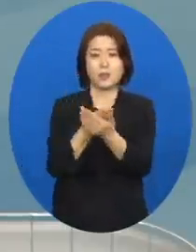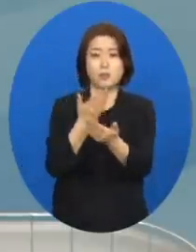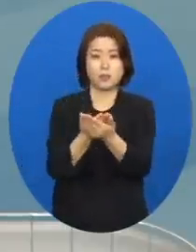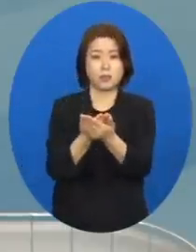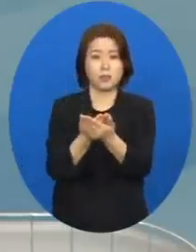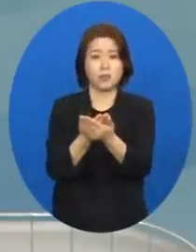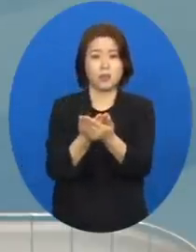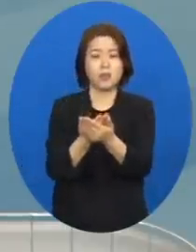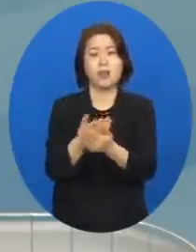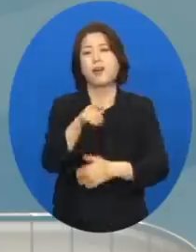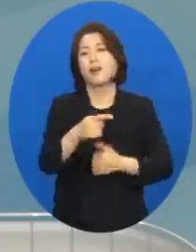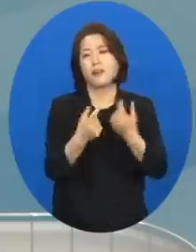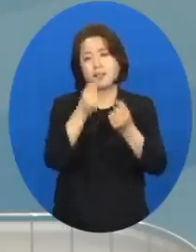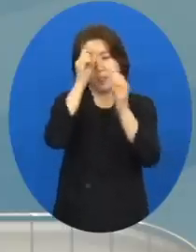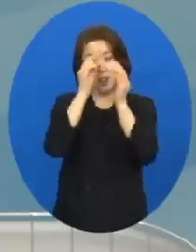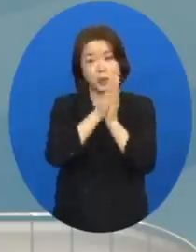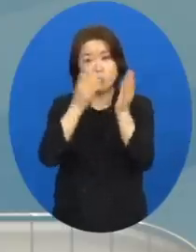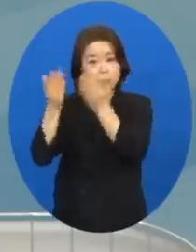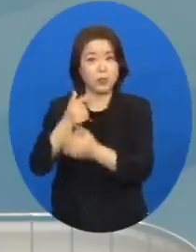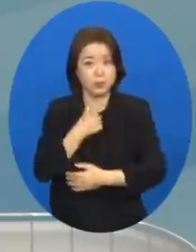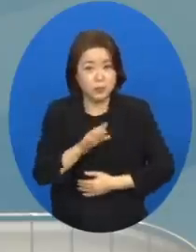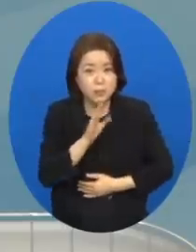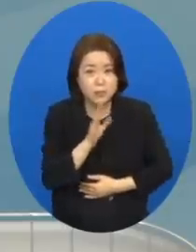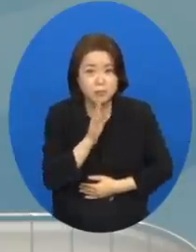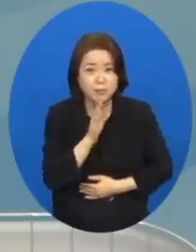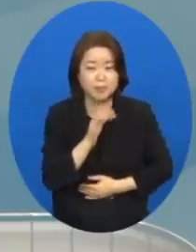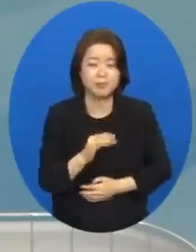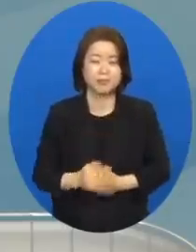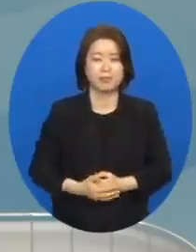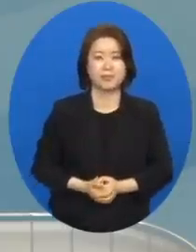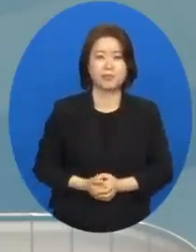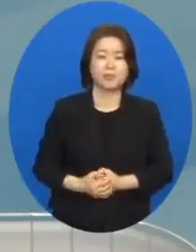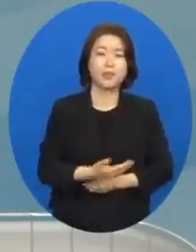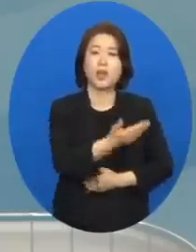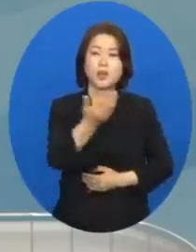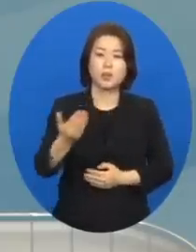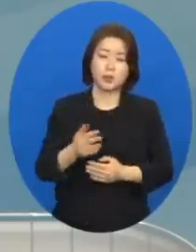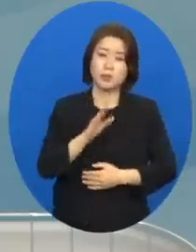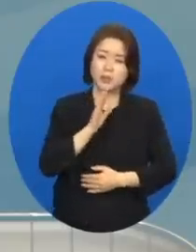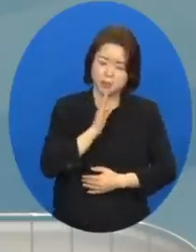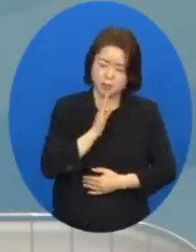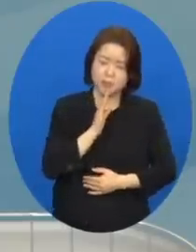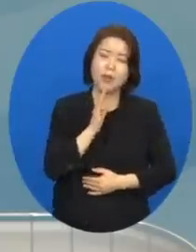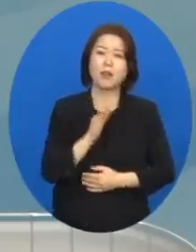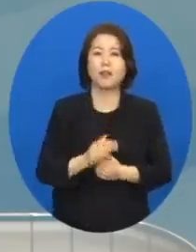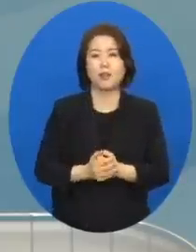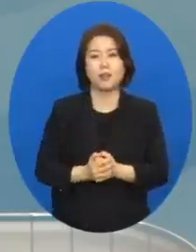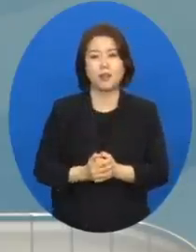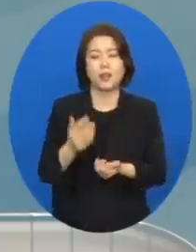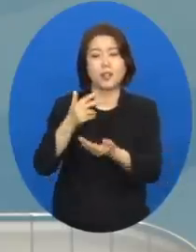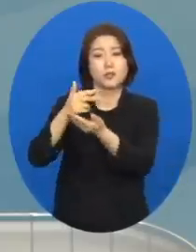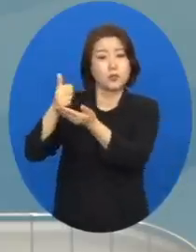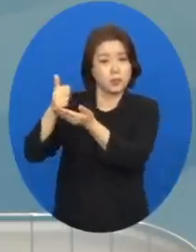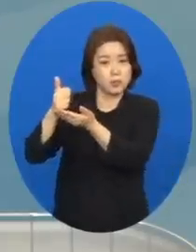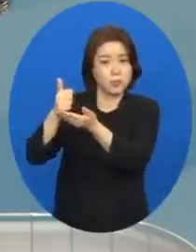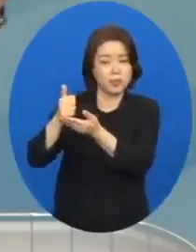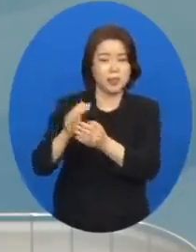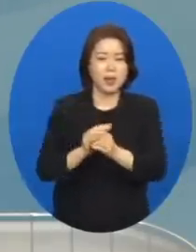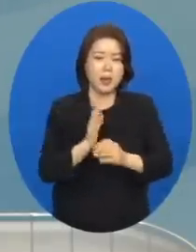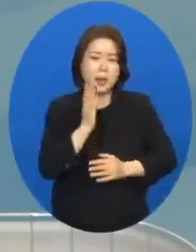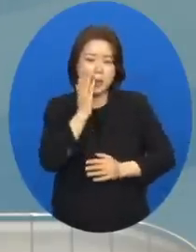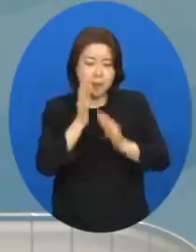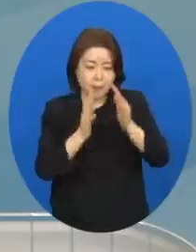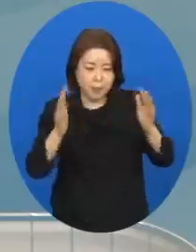여러분 정말 그렇게 기도하고 싶지 않습니까? 여러분이 정말 주님이 푸른